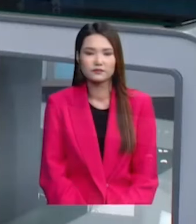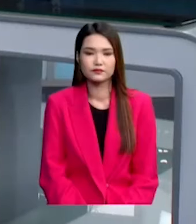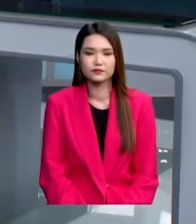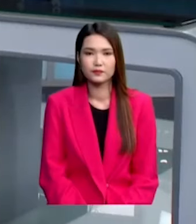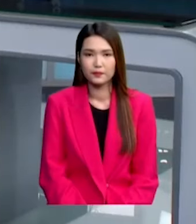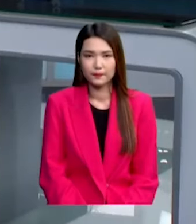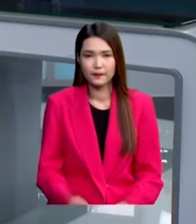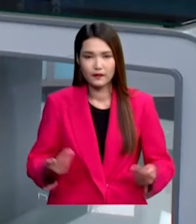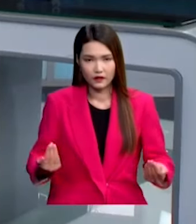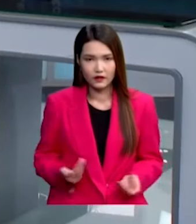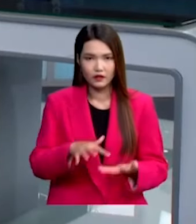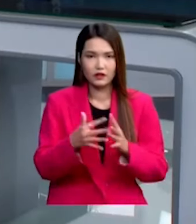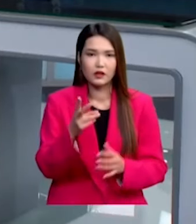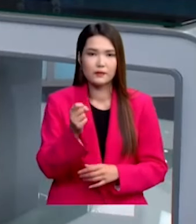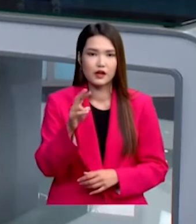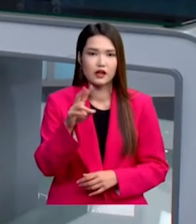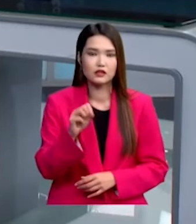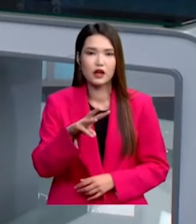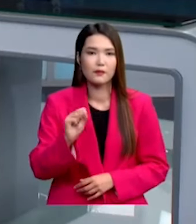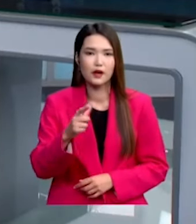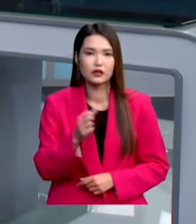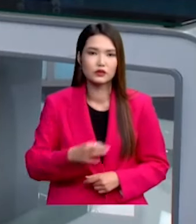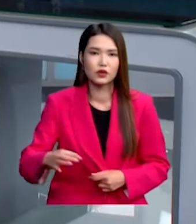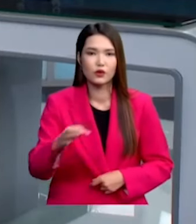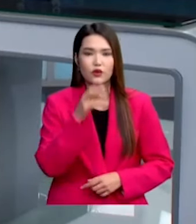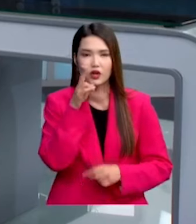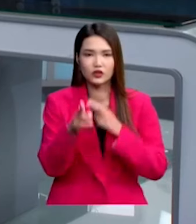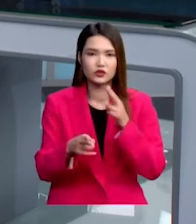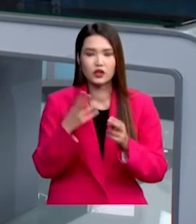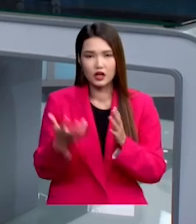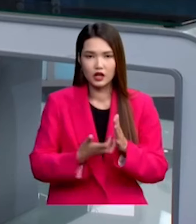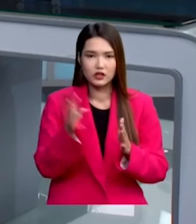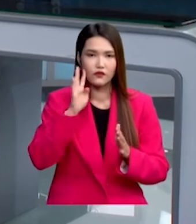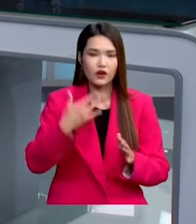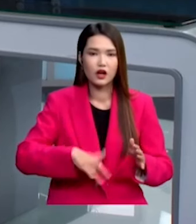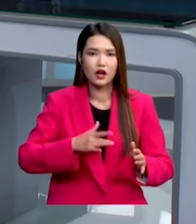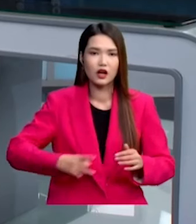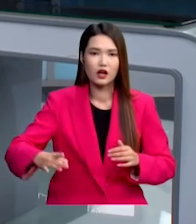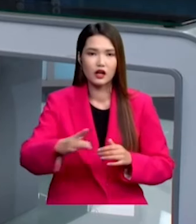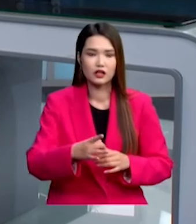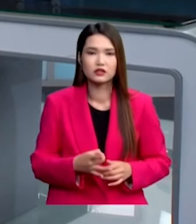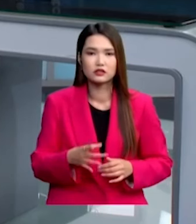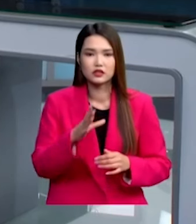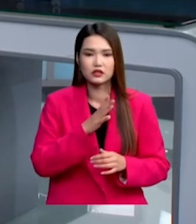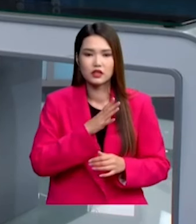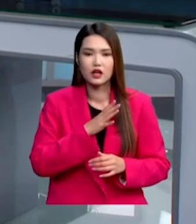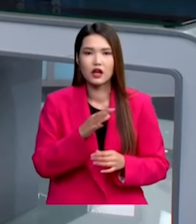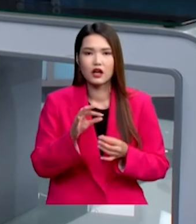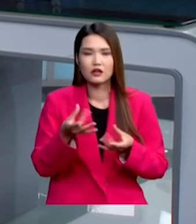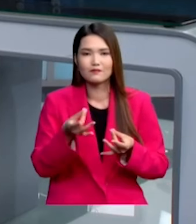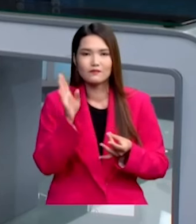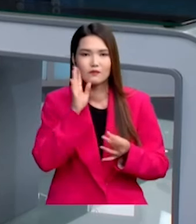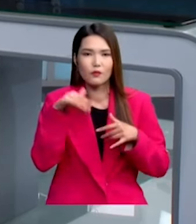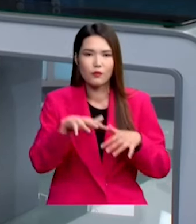Другим темам. Жители села Баенда в Мангыстауской области жалуются на нехватку питьевой воды. Регион потребляет опресненную